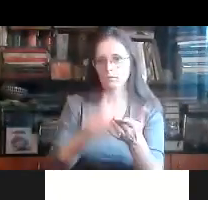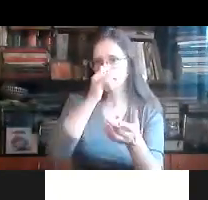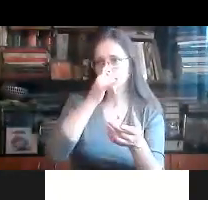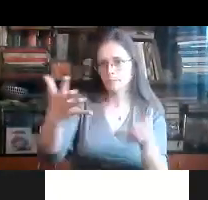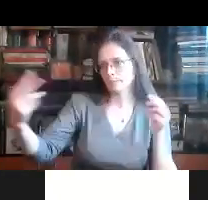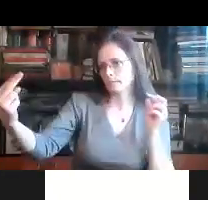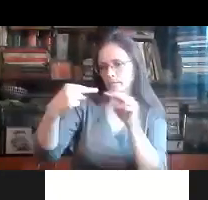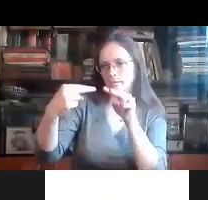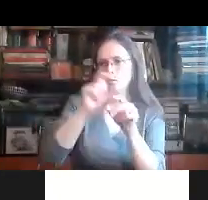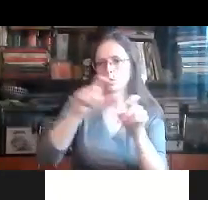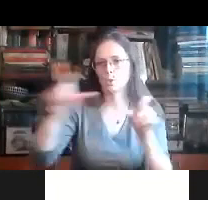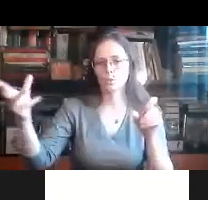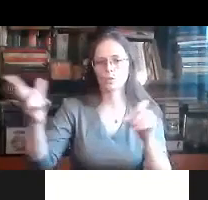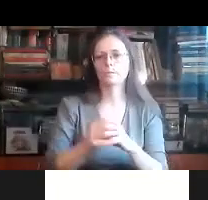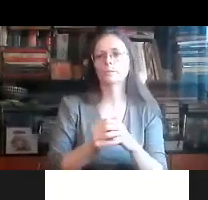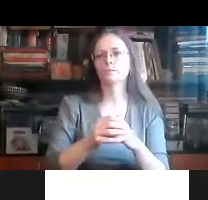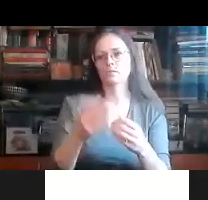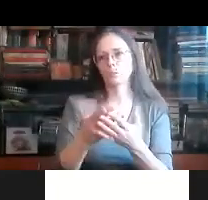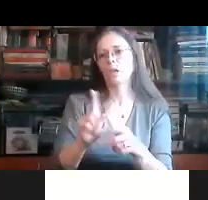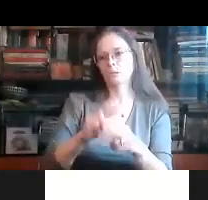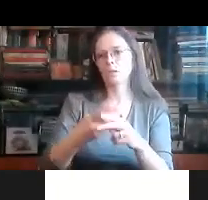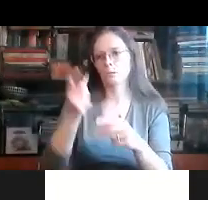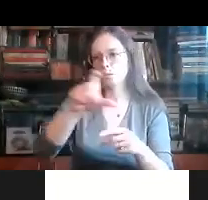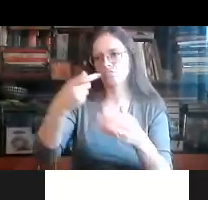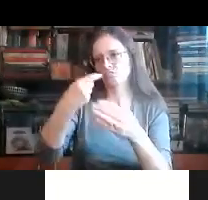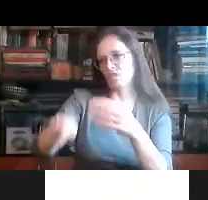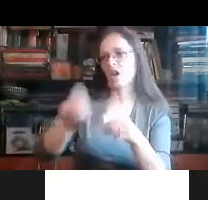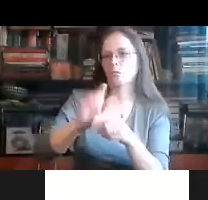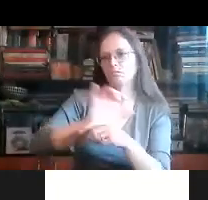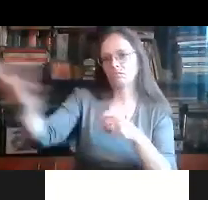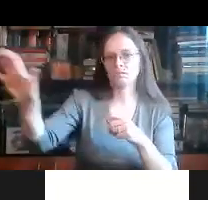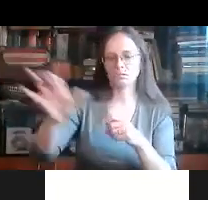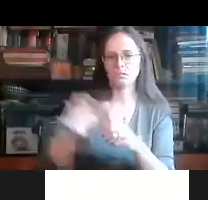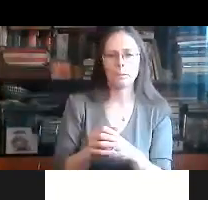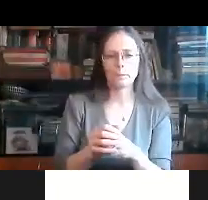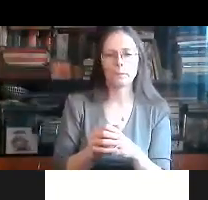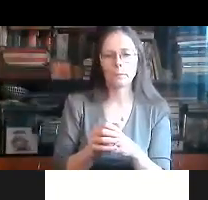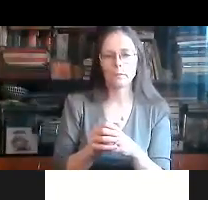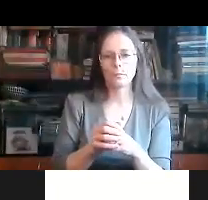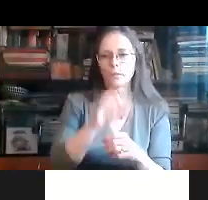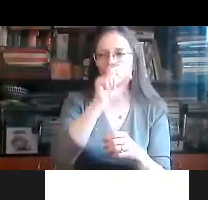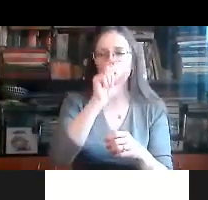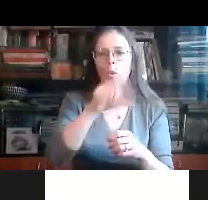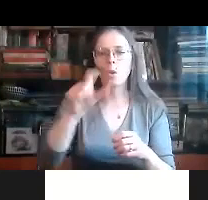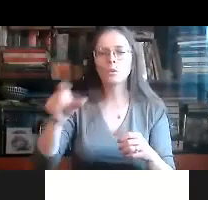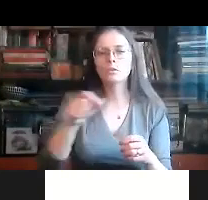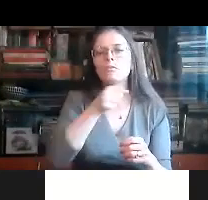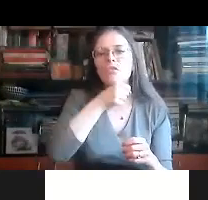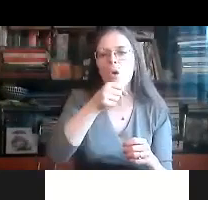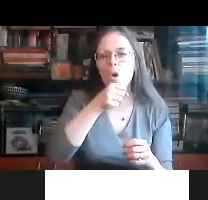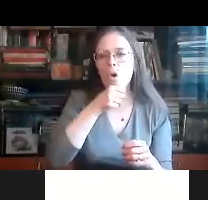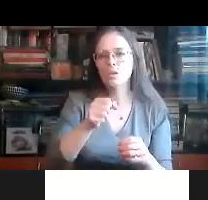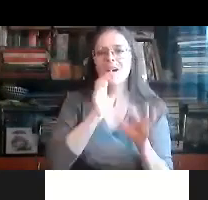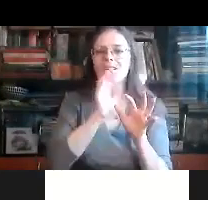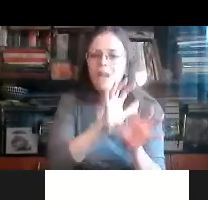исключенным. Даже людей в возрасте, о которых мы заботимся особенно усиленно сейчас,